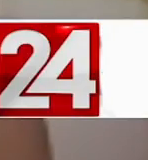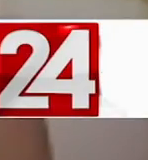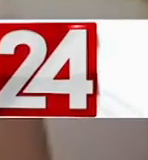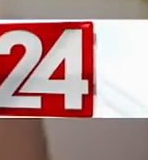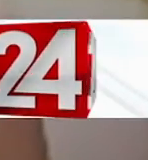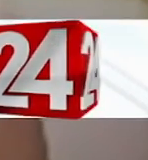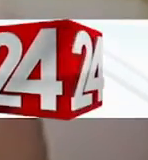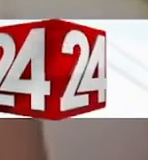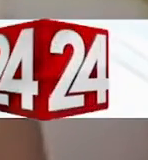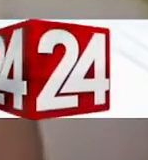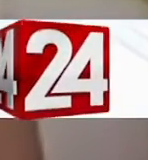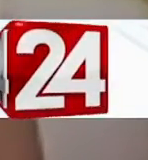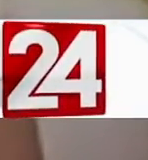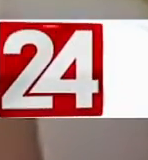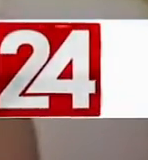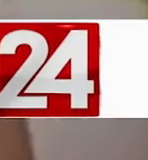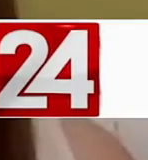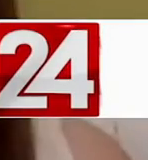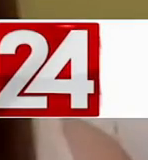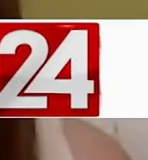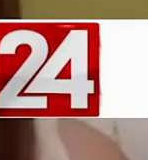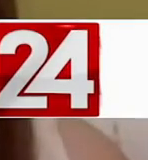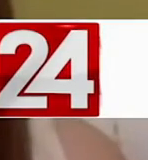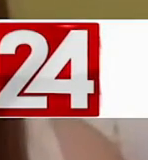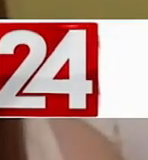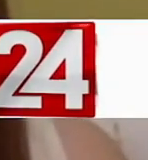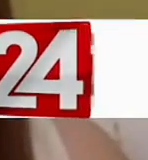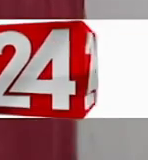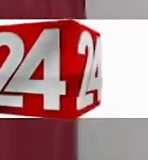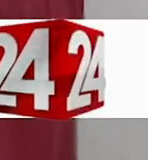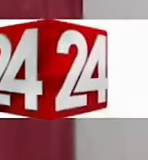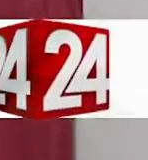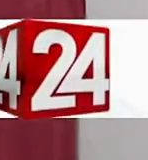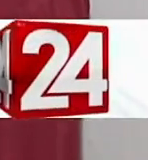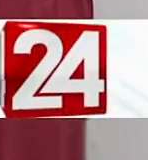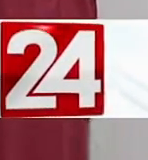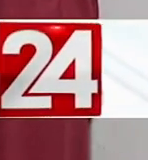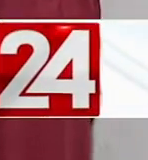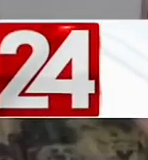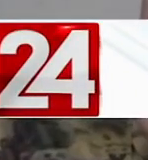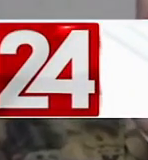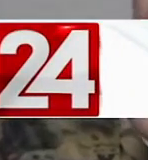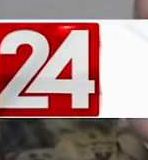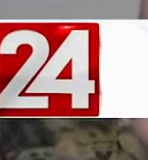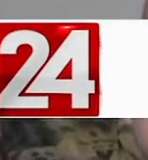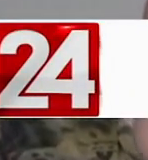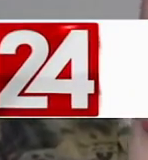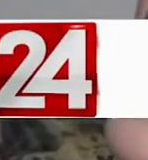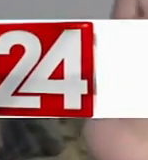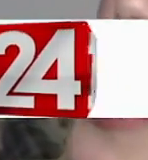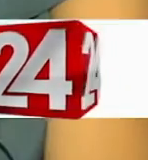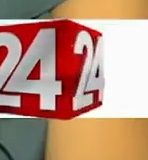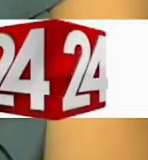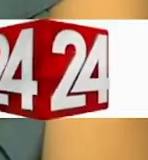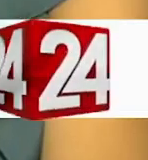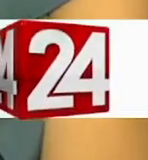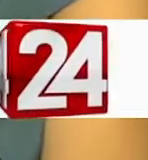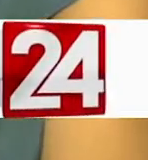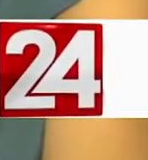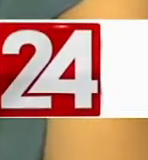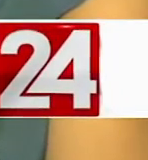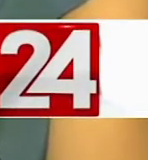Matapos ang ilang buwang pananahimik, Carla Abellana nagsalita na tungkol sa asawang si